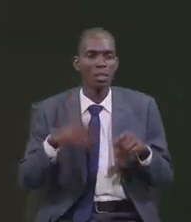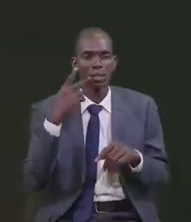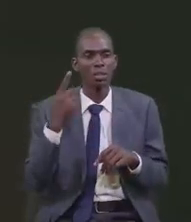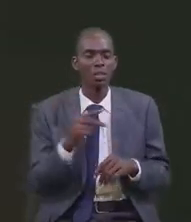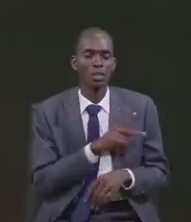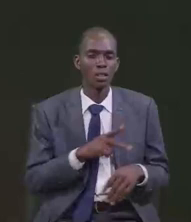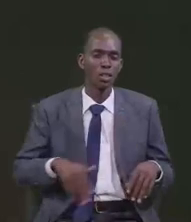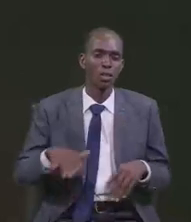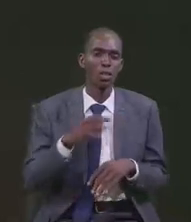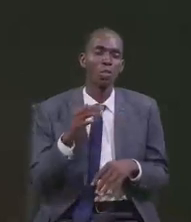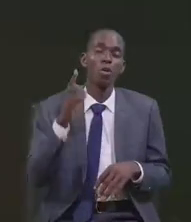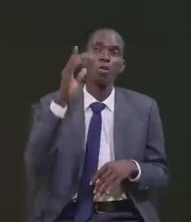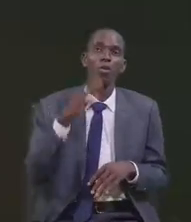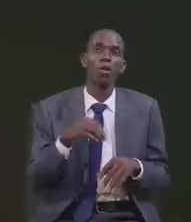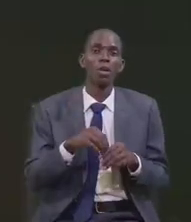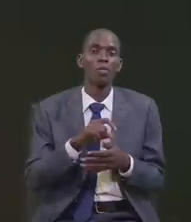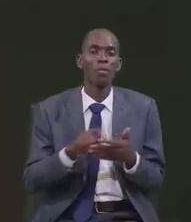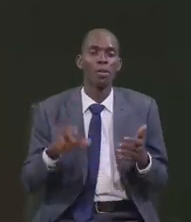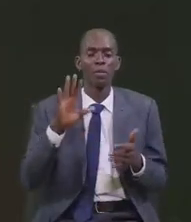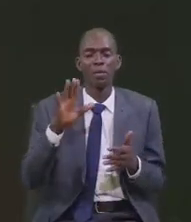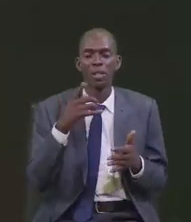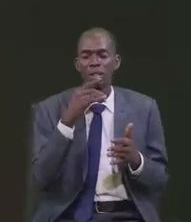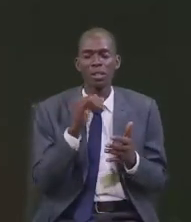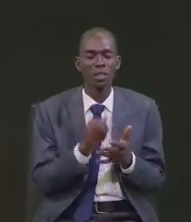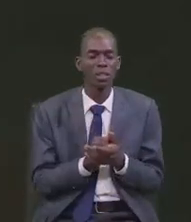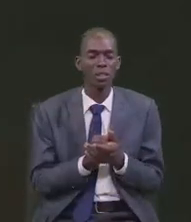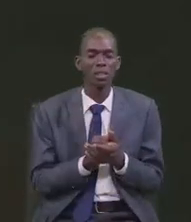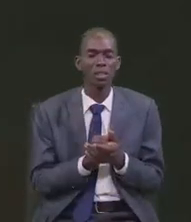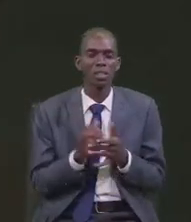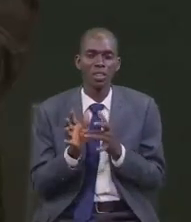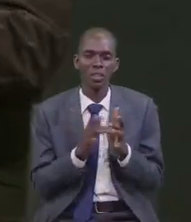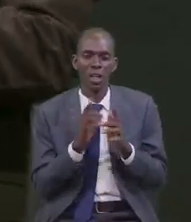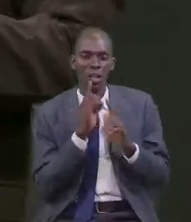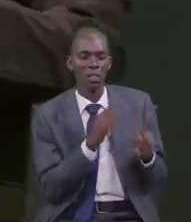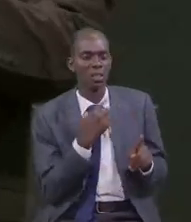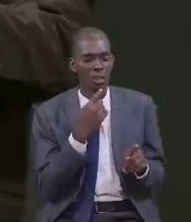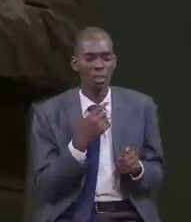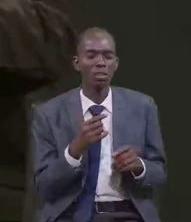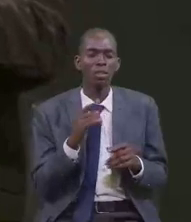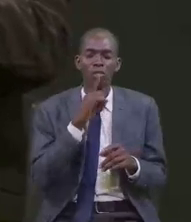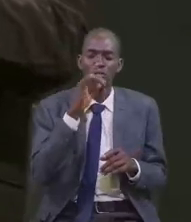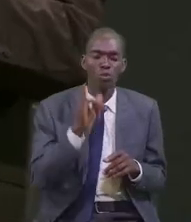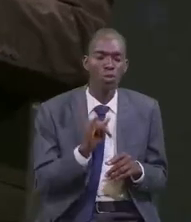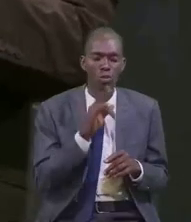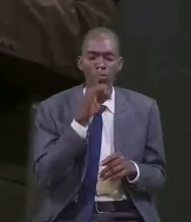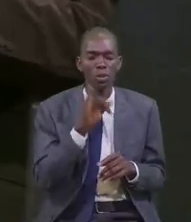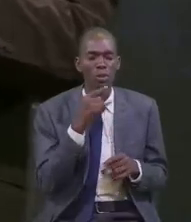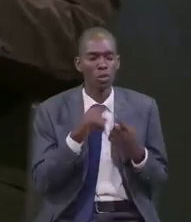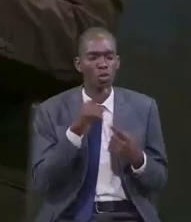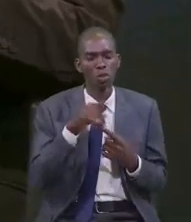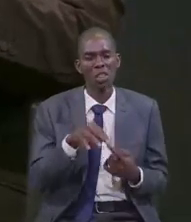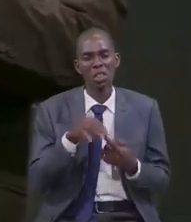Jésus répondit, c'est un homme ne naît d'eau, et si un homme ne naît d'eau et